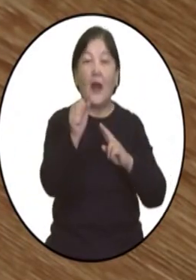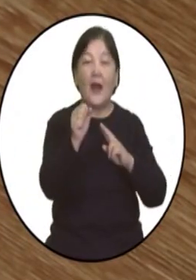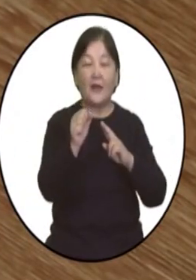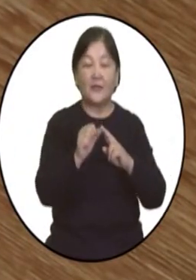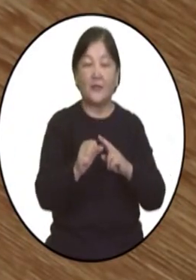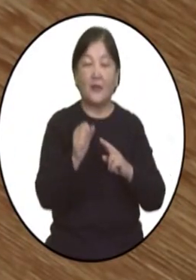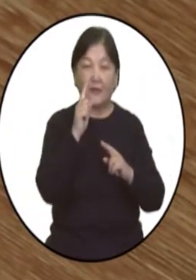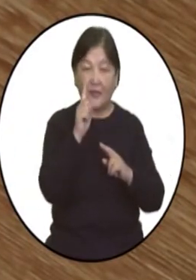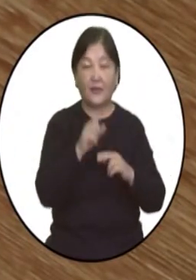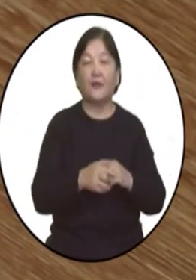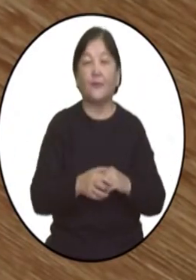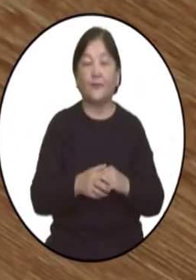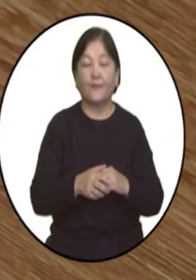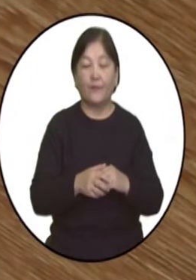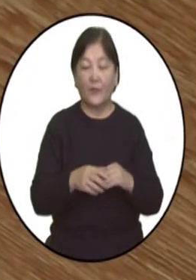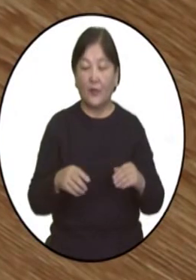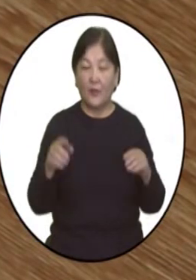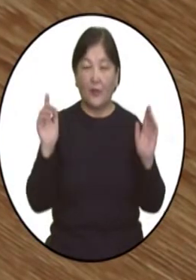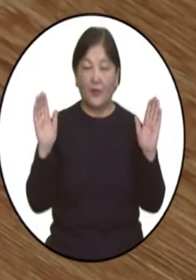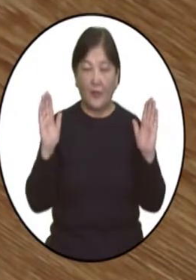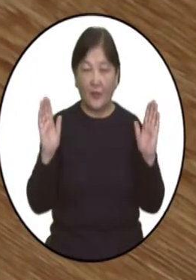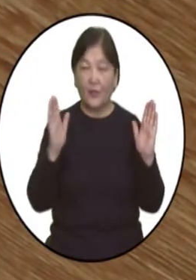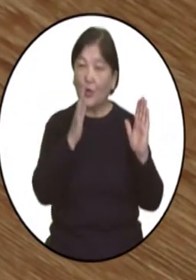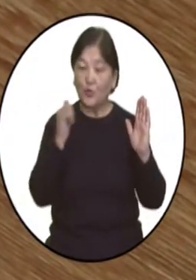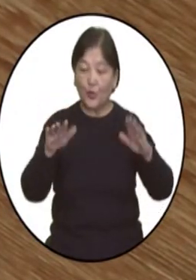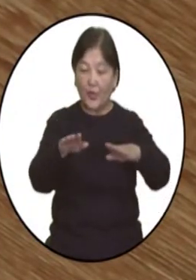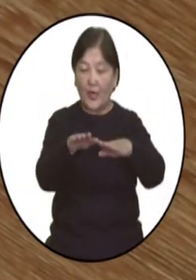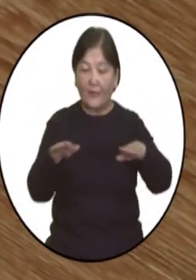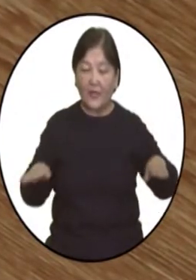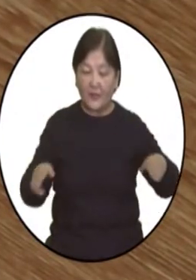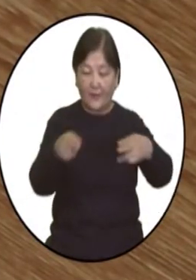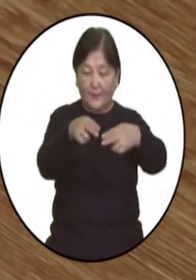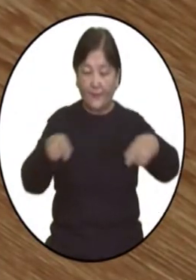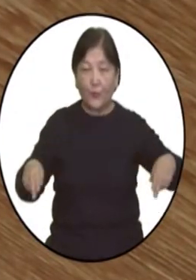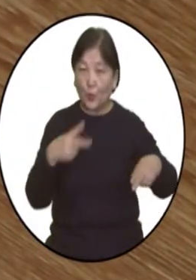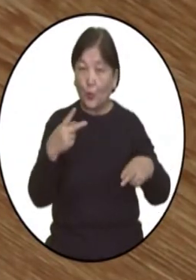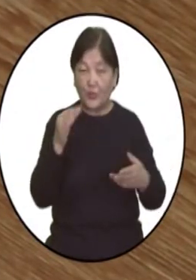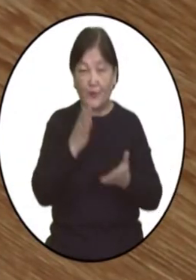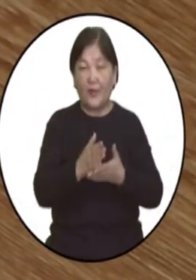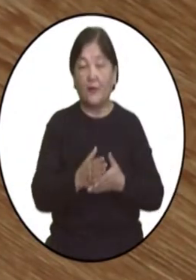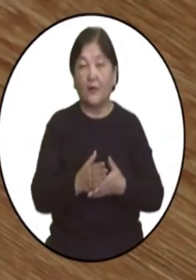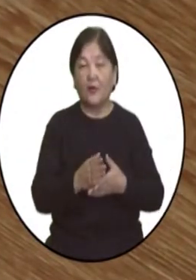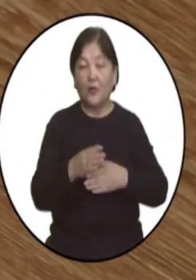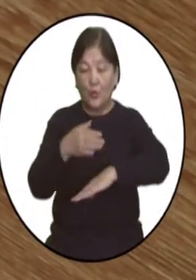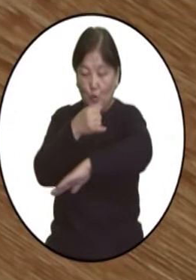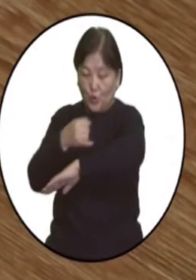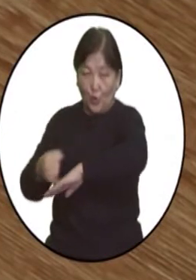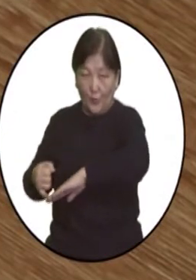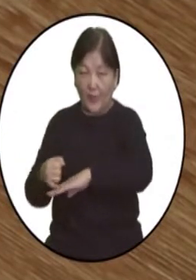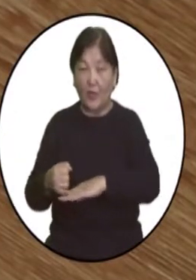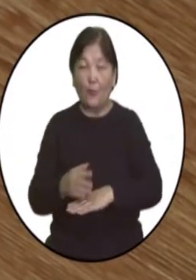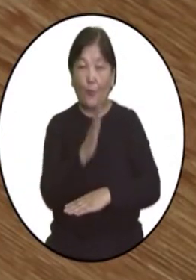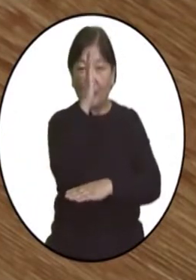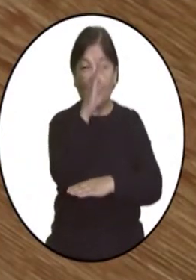1 гэж тэмдэглэдэг. Суурийн хэвтэй гавтгаа дээр үүсэж байгаа учраас. Дараагийн тохиолдолд шугамыг босоод Z